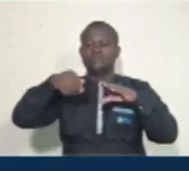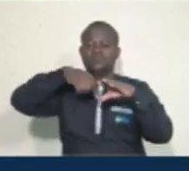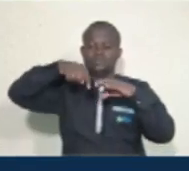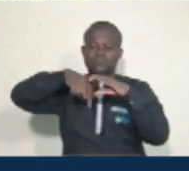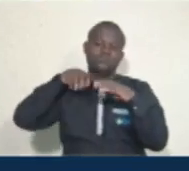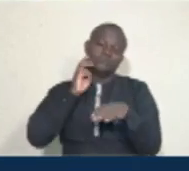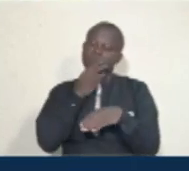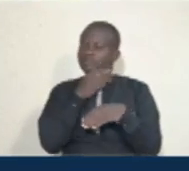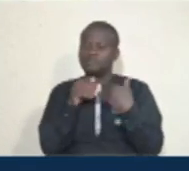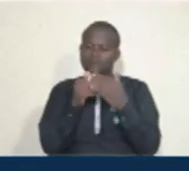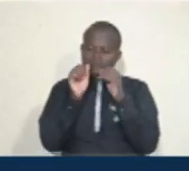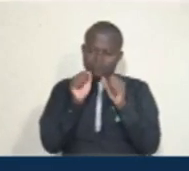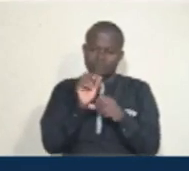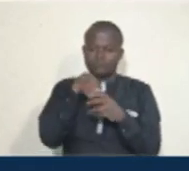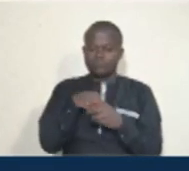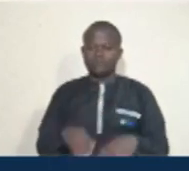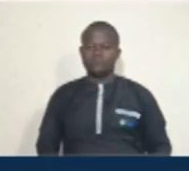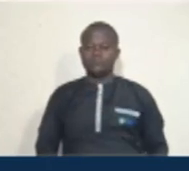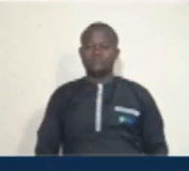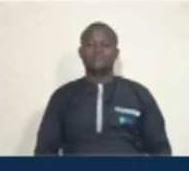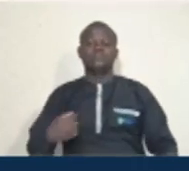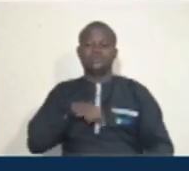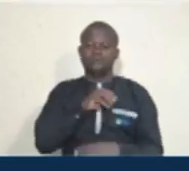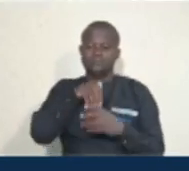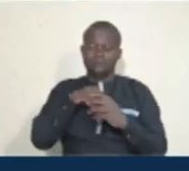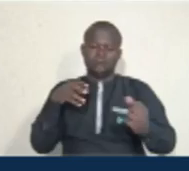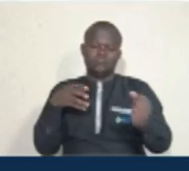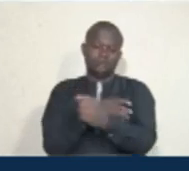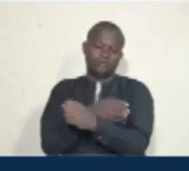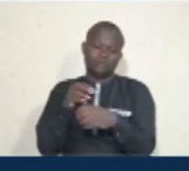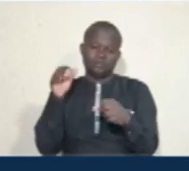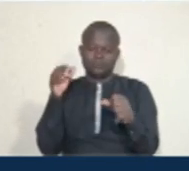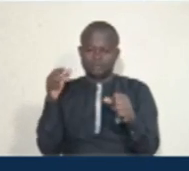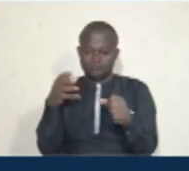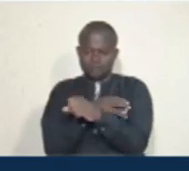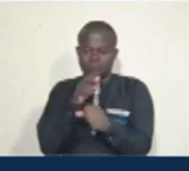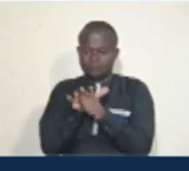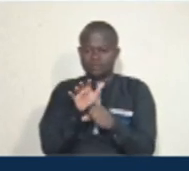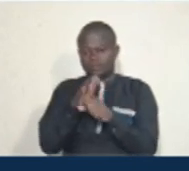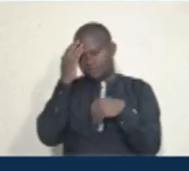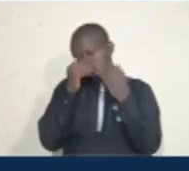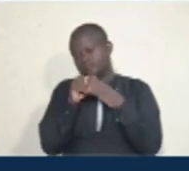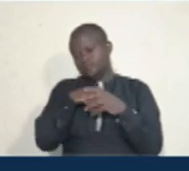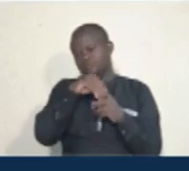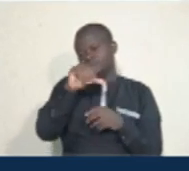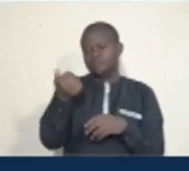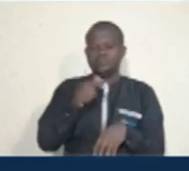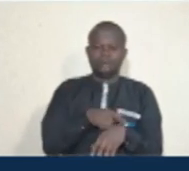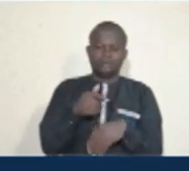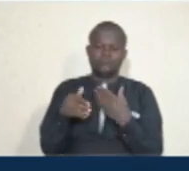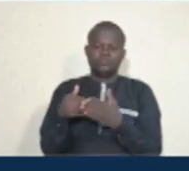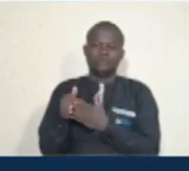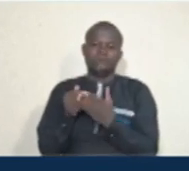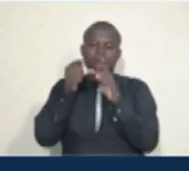ayo mazi akajya abasha kujyamo. Tugiye gushyiramo ingufu, dushyiremo imbaraga kugira ngo mu bindi bihe by'imvura